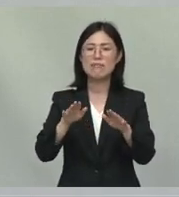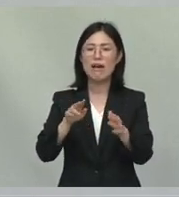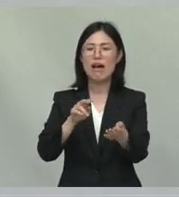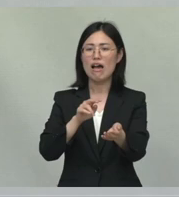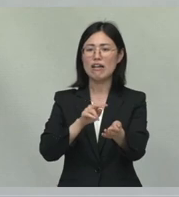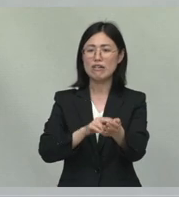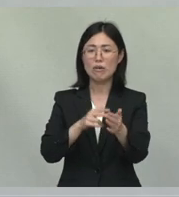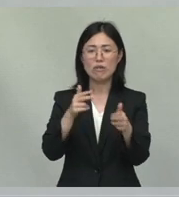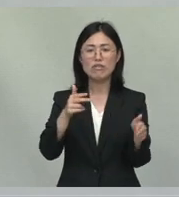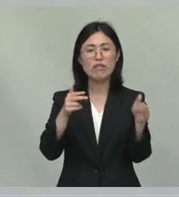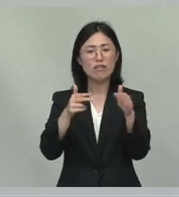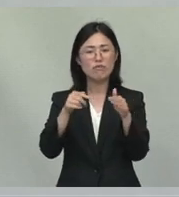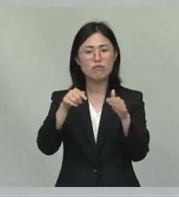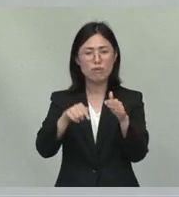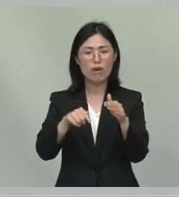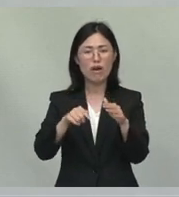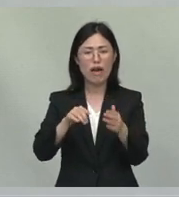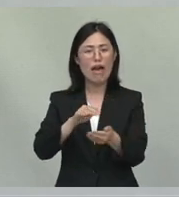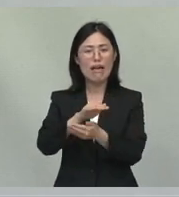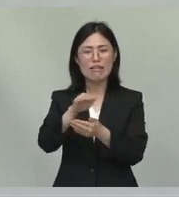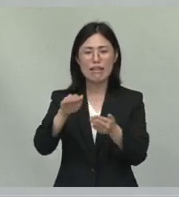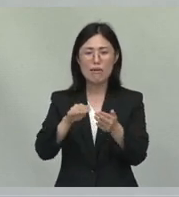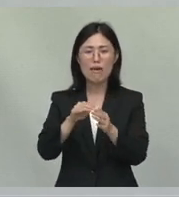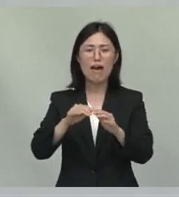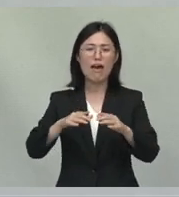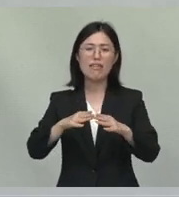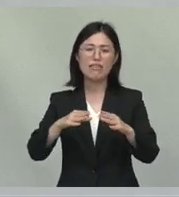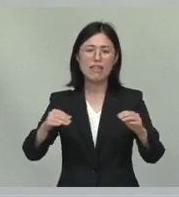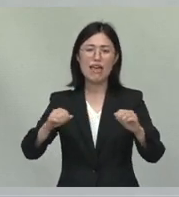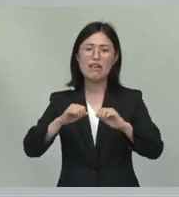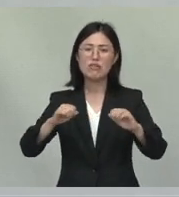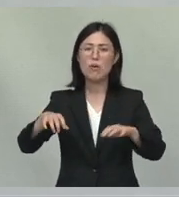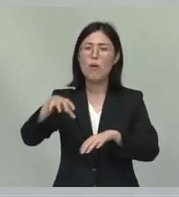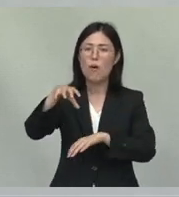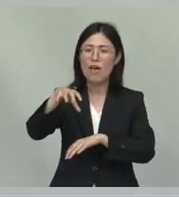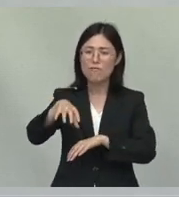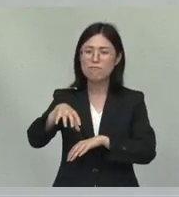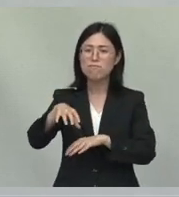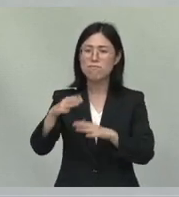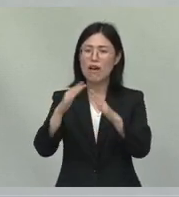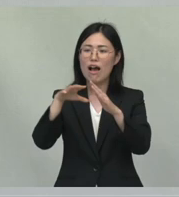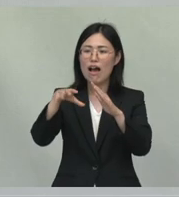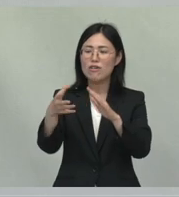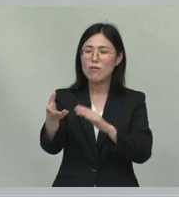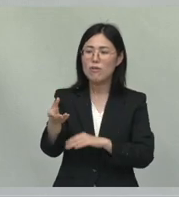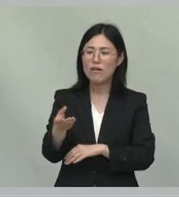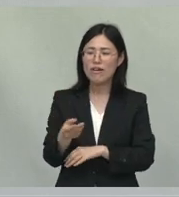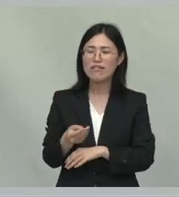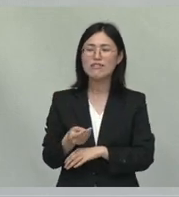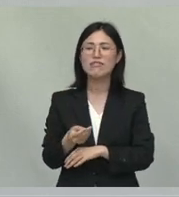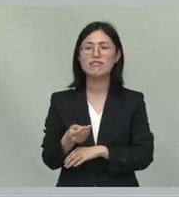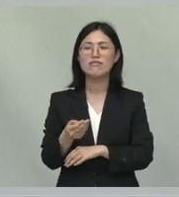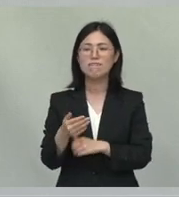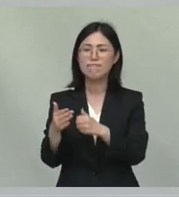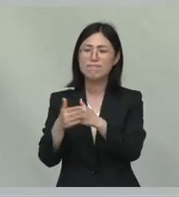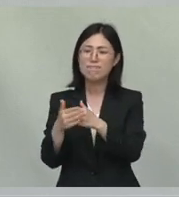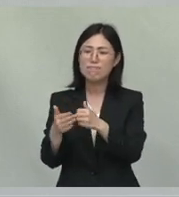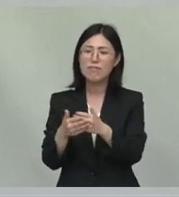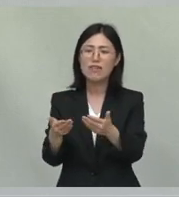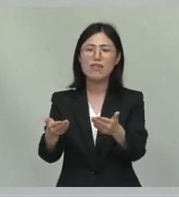である多摩前哨園をこの点火セレモニーの会場としてご提供いただき